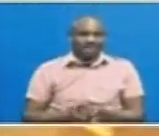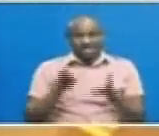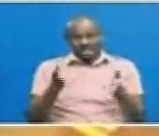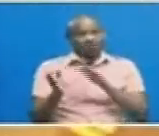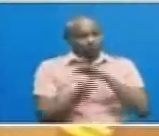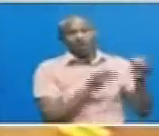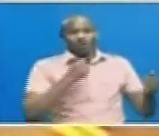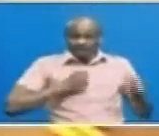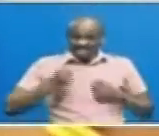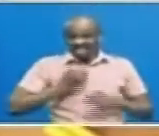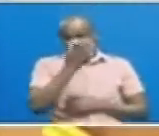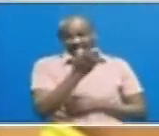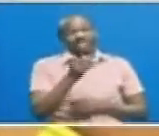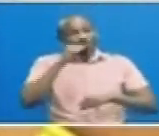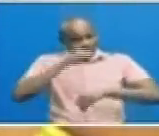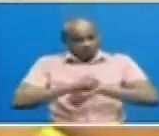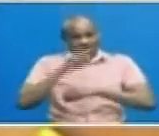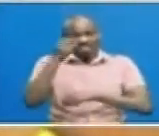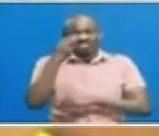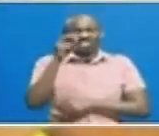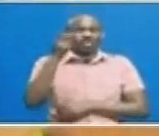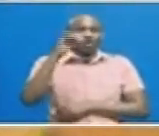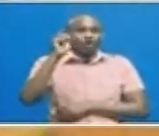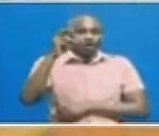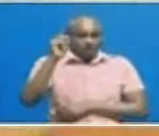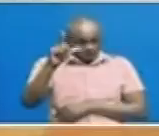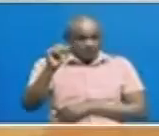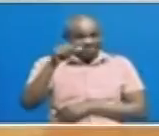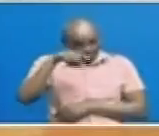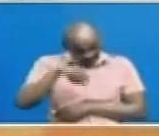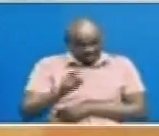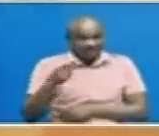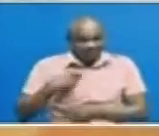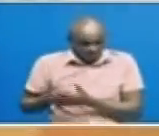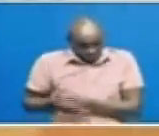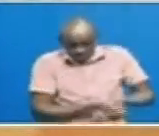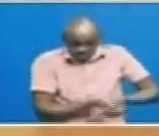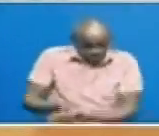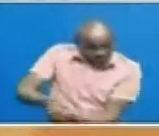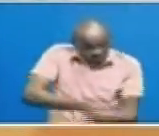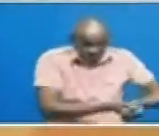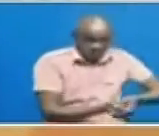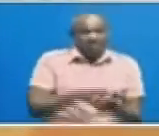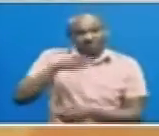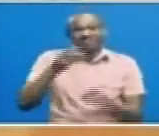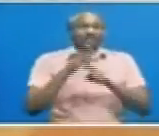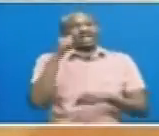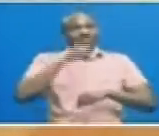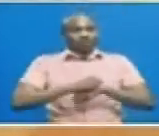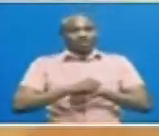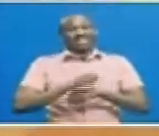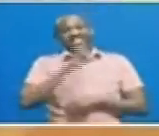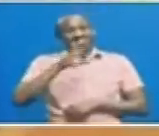Tukielekea Rwanda, shule ya Shinyolo wamehifadhi taji lao la mpira wa magongo kwenye mashindano ya shule za sekondari ya Afrika